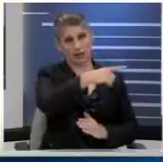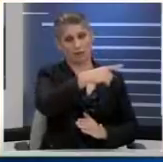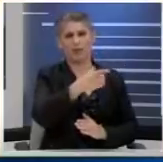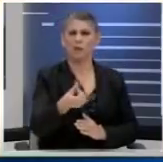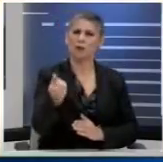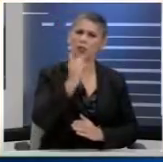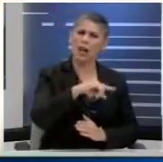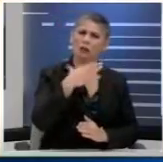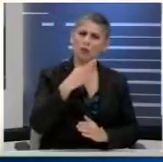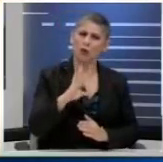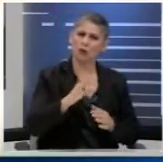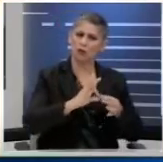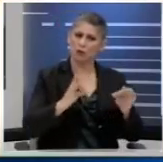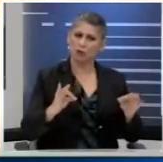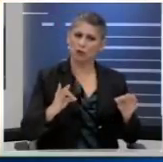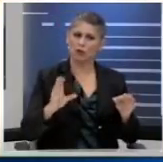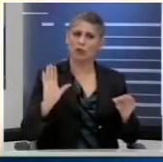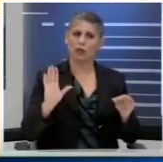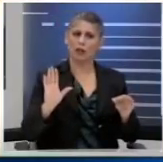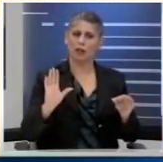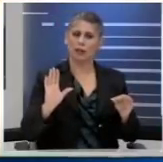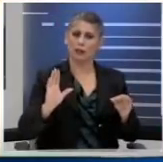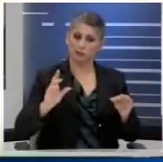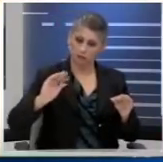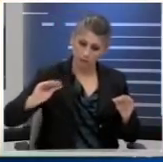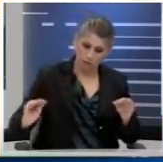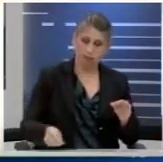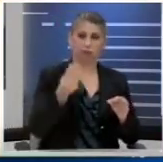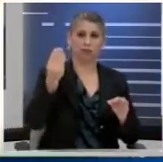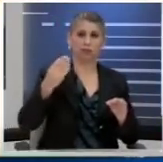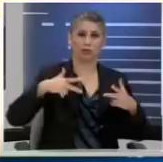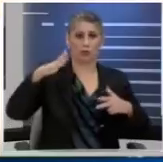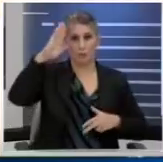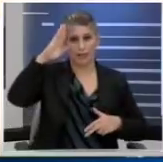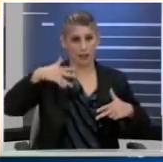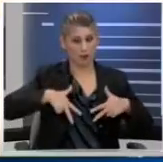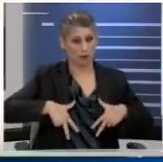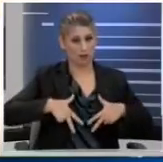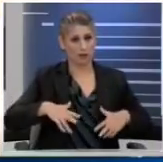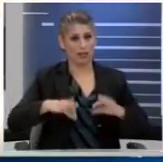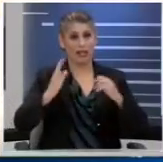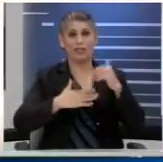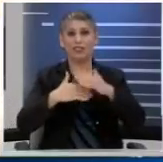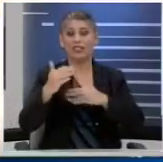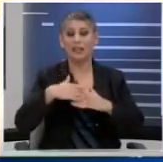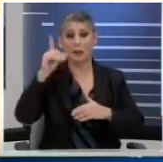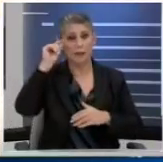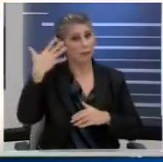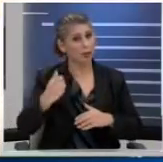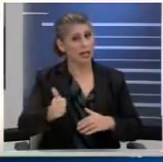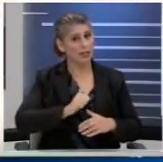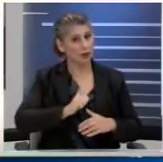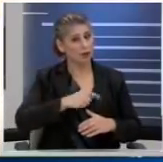άλλους λόγους ιστορικούς, δεν είναι η ώρα να το αναλύσουμε τώρα, της γέννησης του Αμερικανικού κράτους, ιδρύθηκαν πανεπιστήμια τα οποία είναι ιδιωτικά,